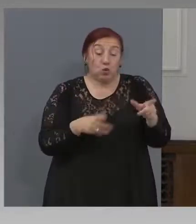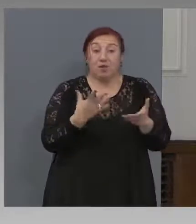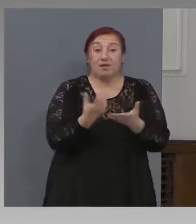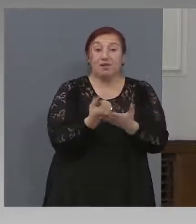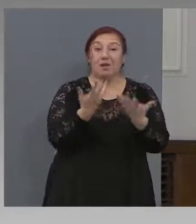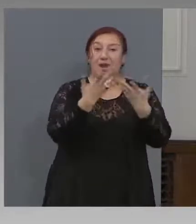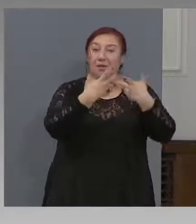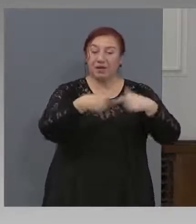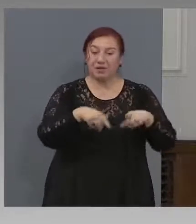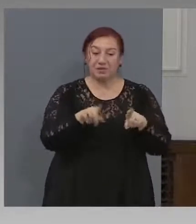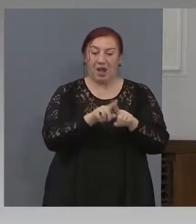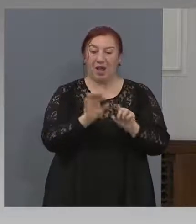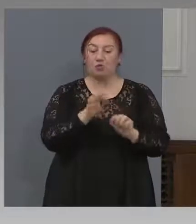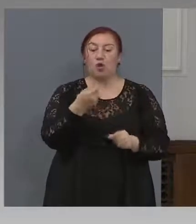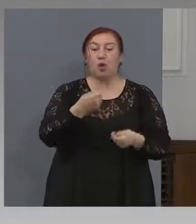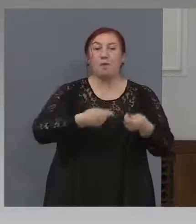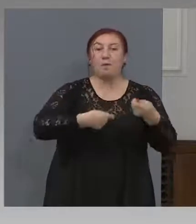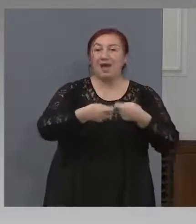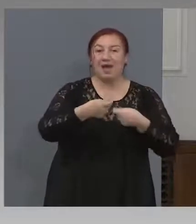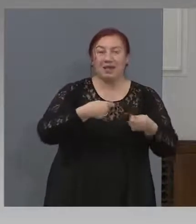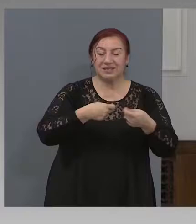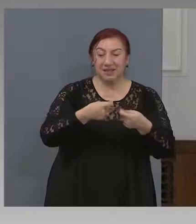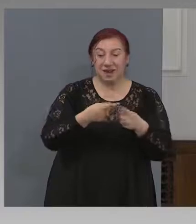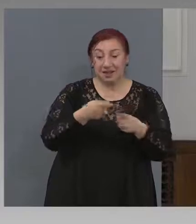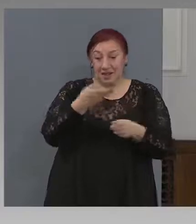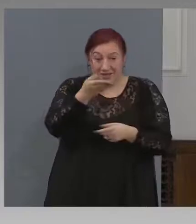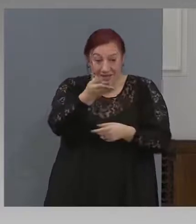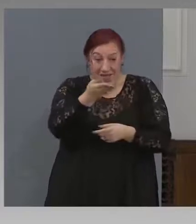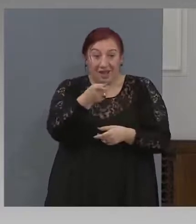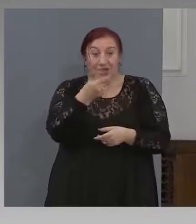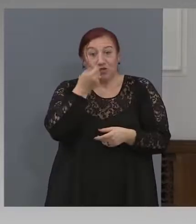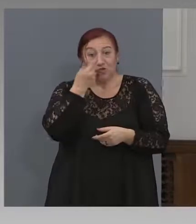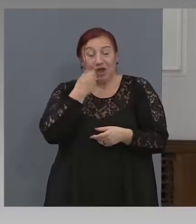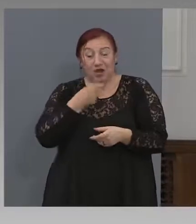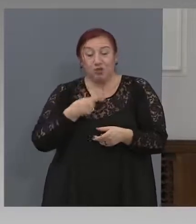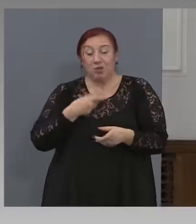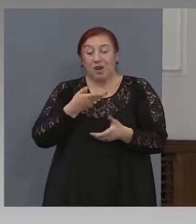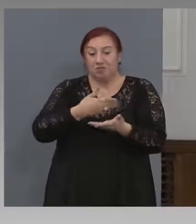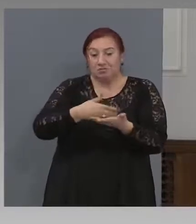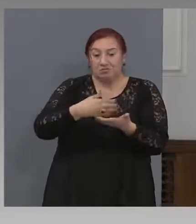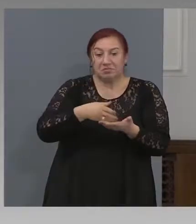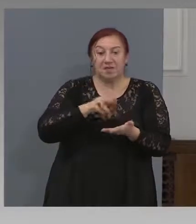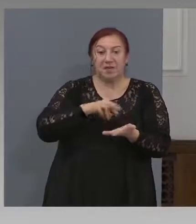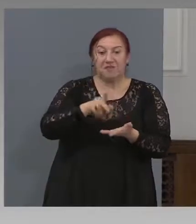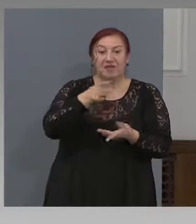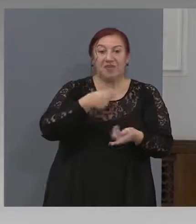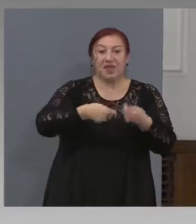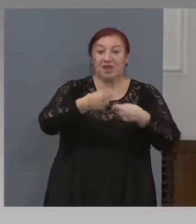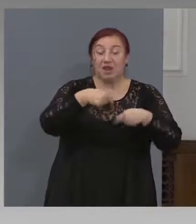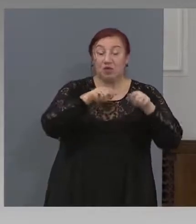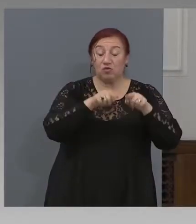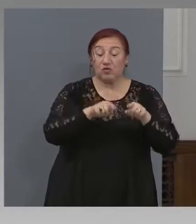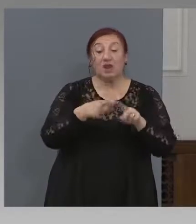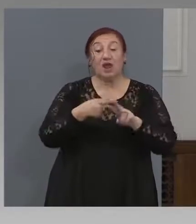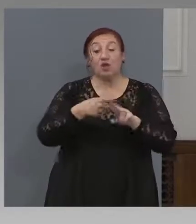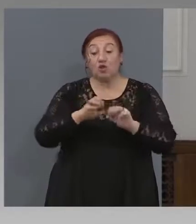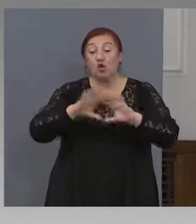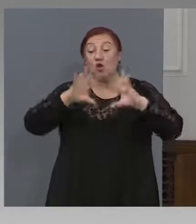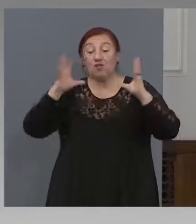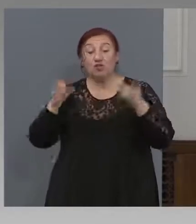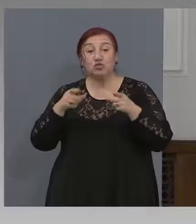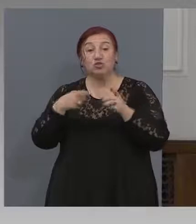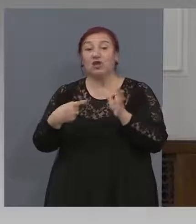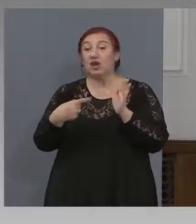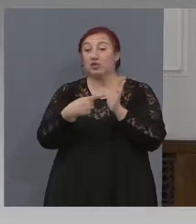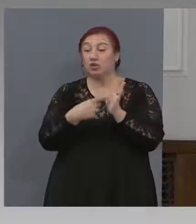такъв какъвто е пазарен, за тях това е добре и това да продължи. Но всичко това ще го покаже